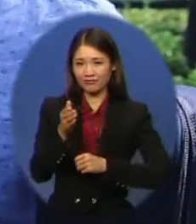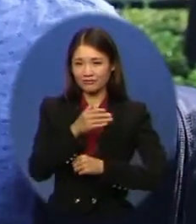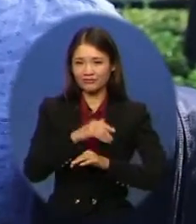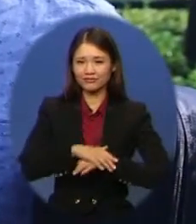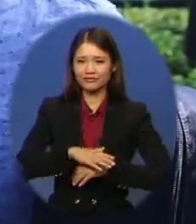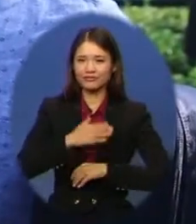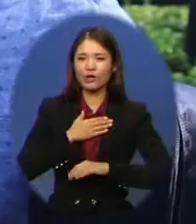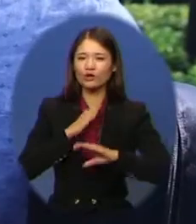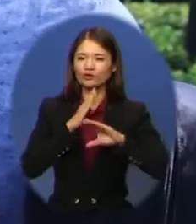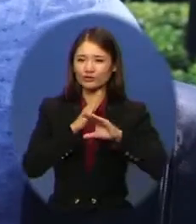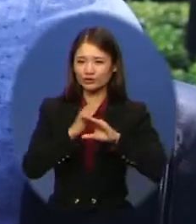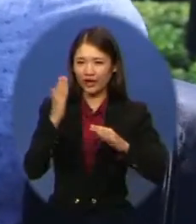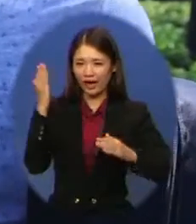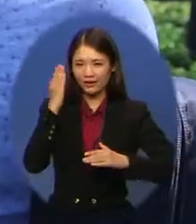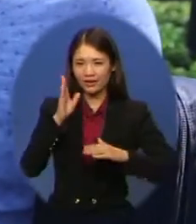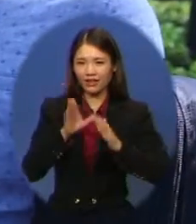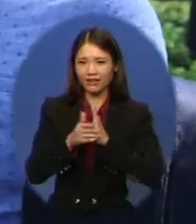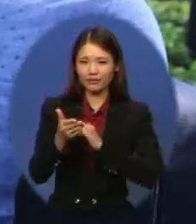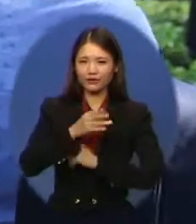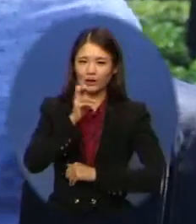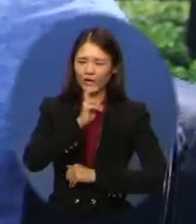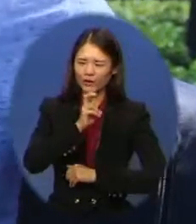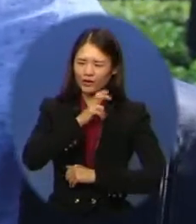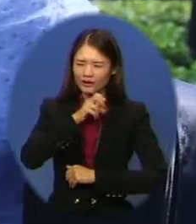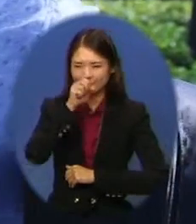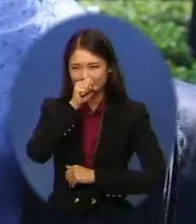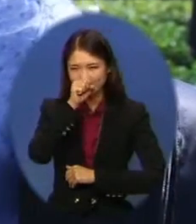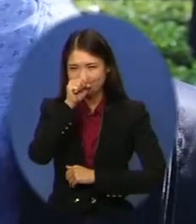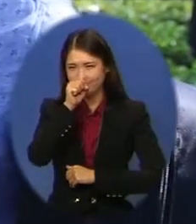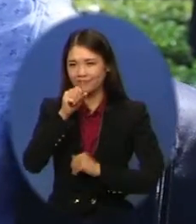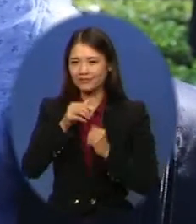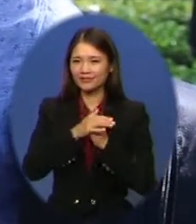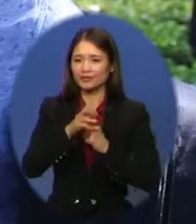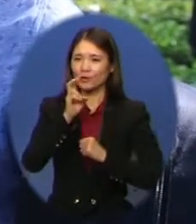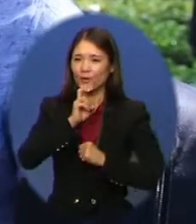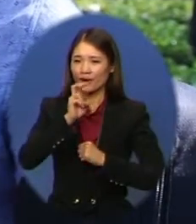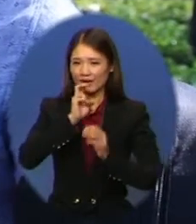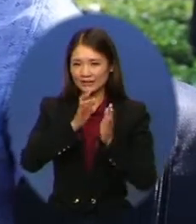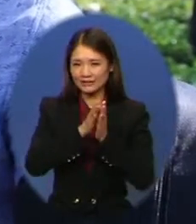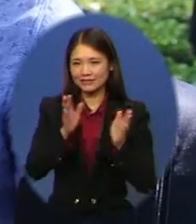중학교 때부터 노래를 좋아해서 노래를 했고요.